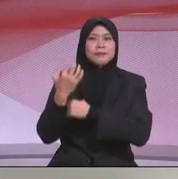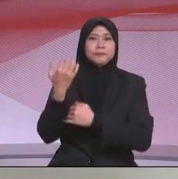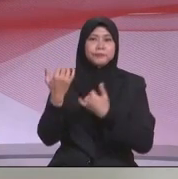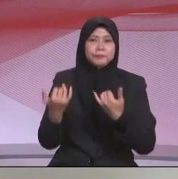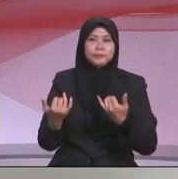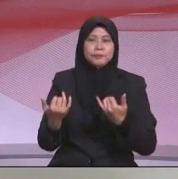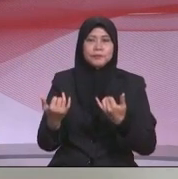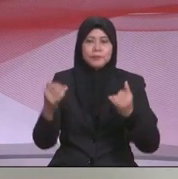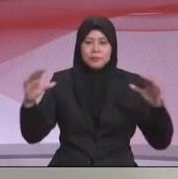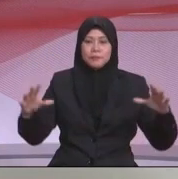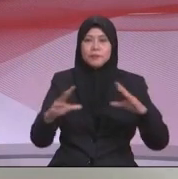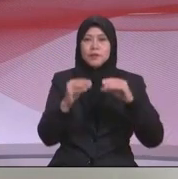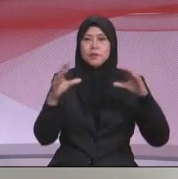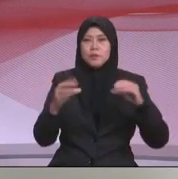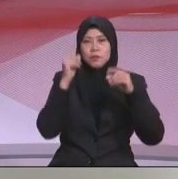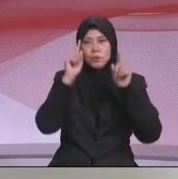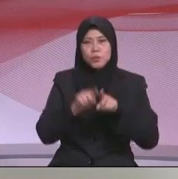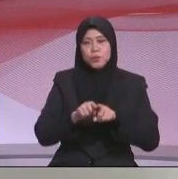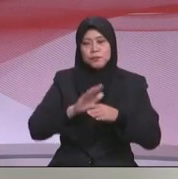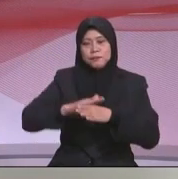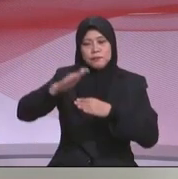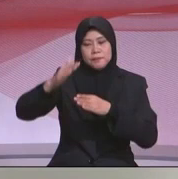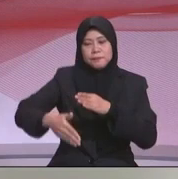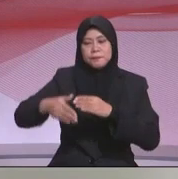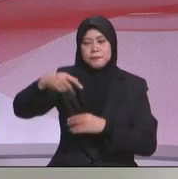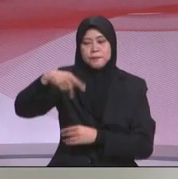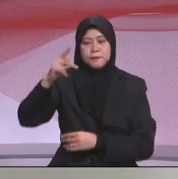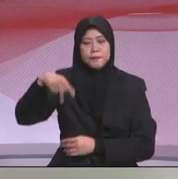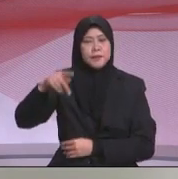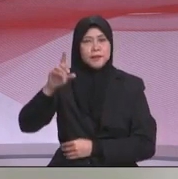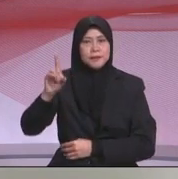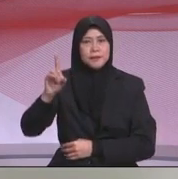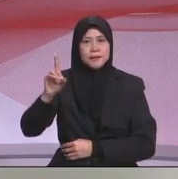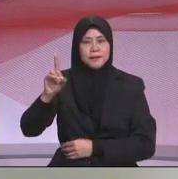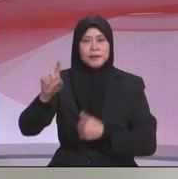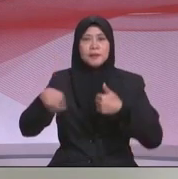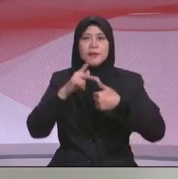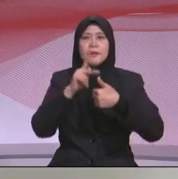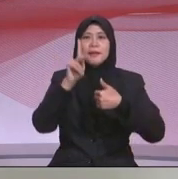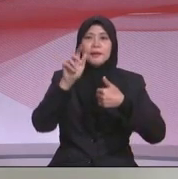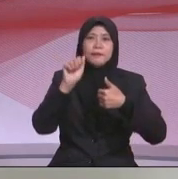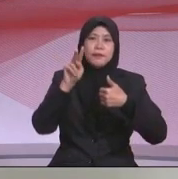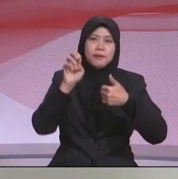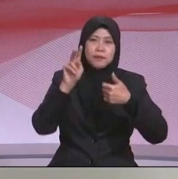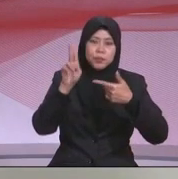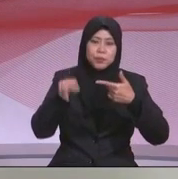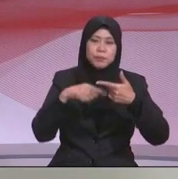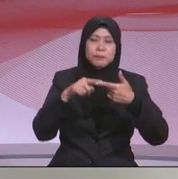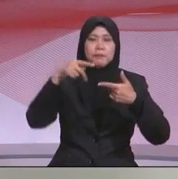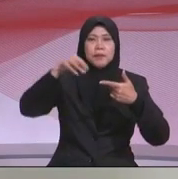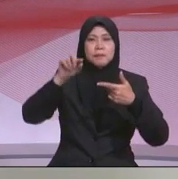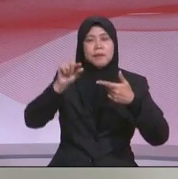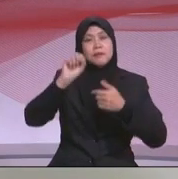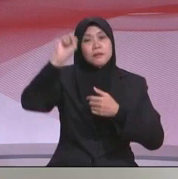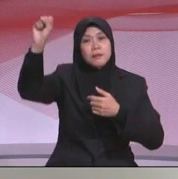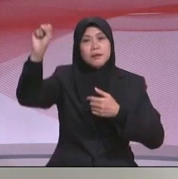KKM, sidang khas bersetuju untuk menamatkan PKPD di K Avenue Mega City Penampang Sabah